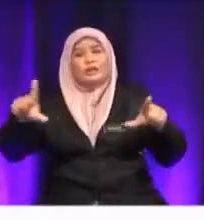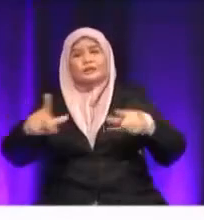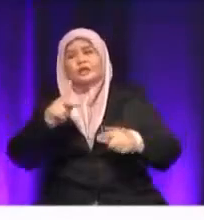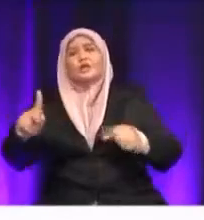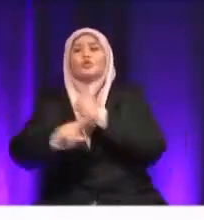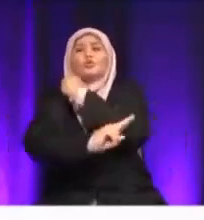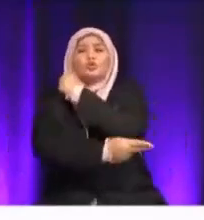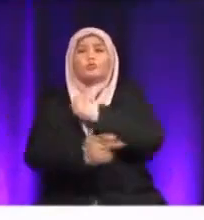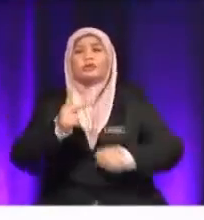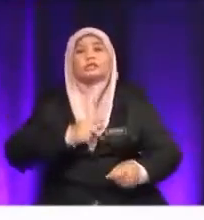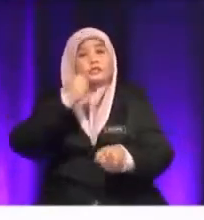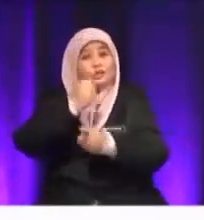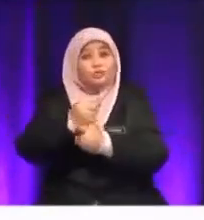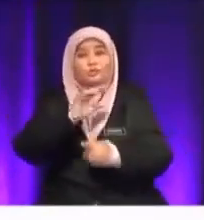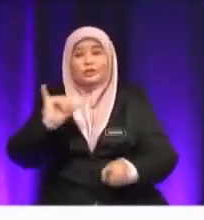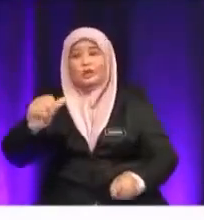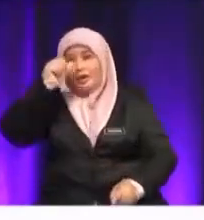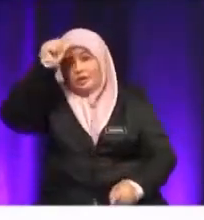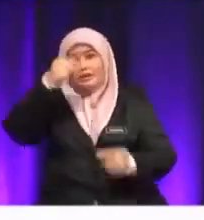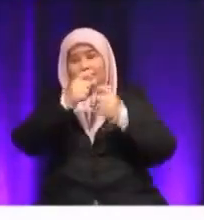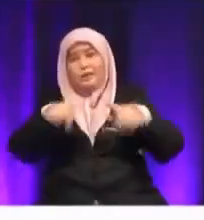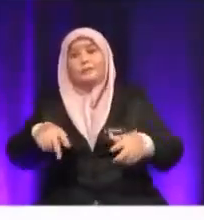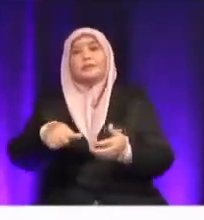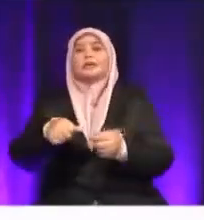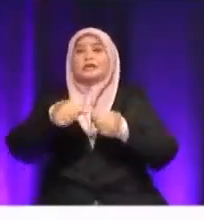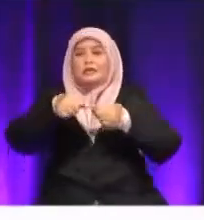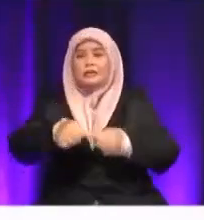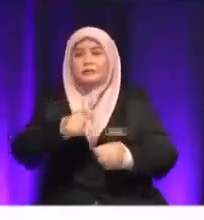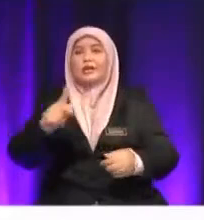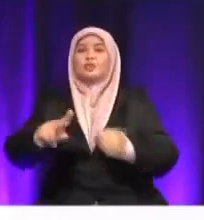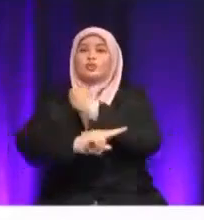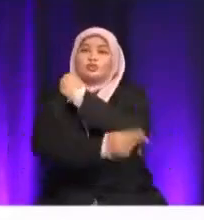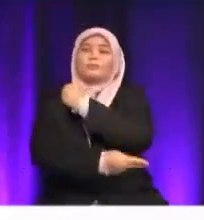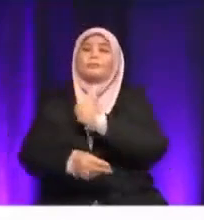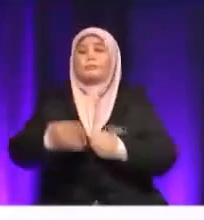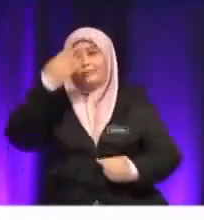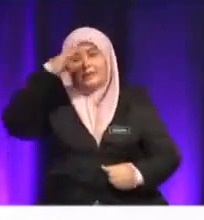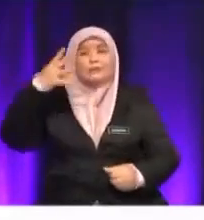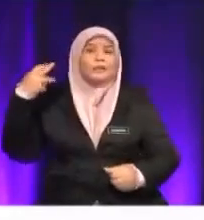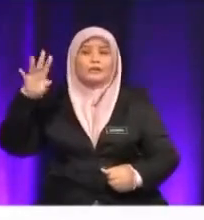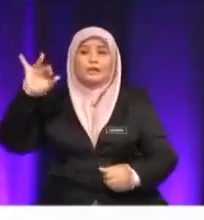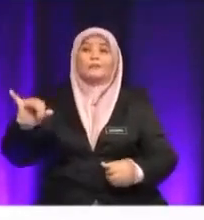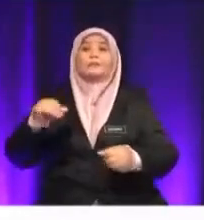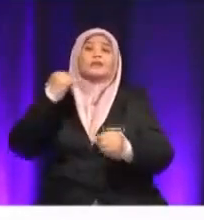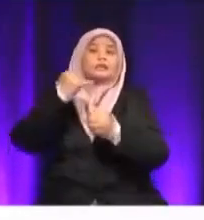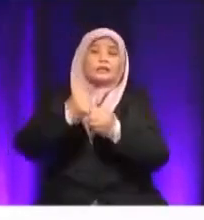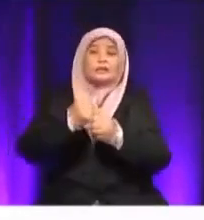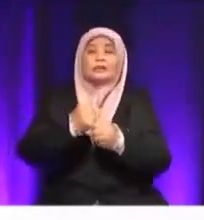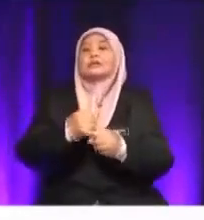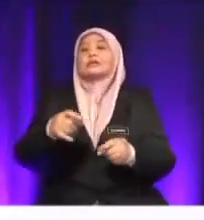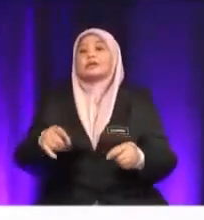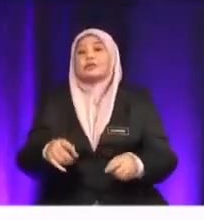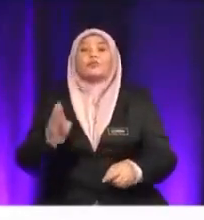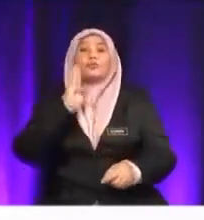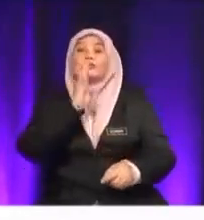hukumku, sesungguhnya Allah telah menetapkan hukum bagi mereka yang berzina. Apabila bujang sama-sama